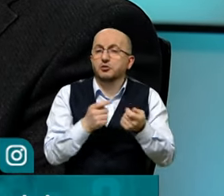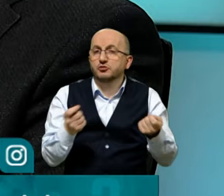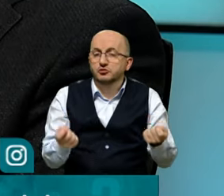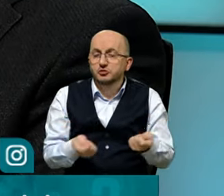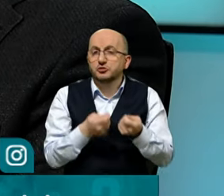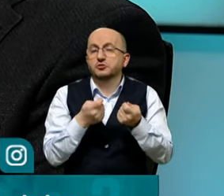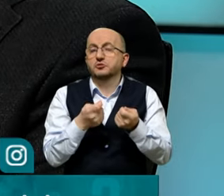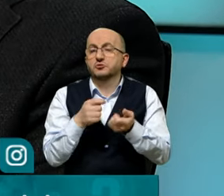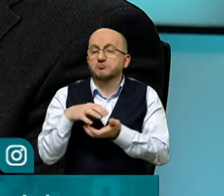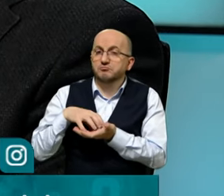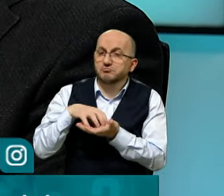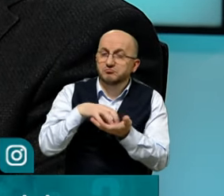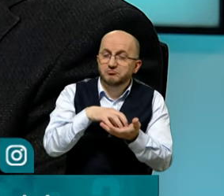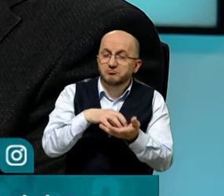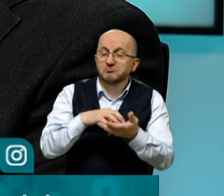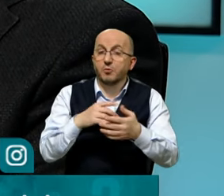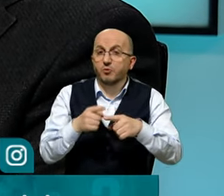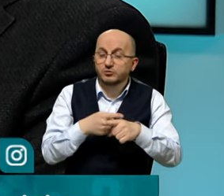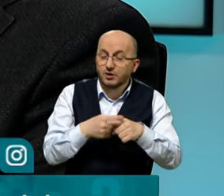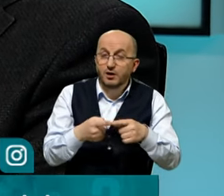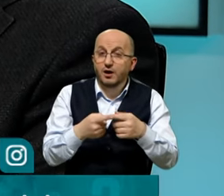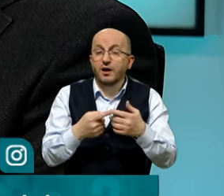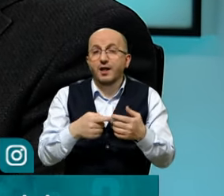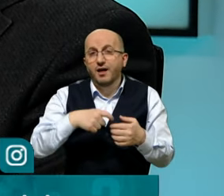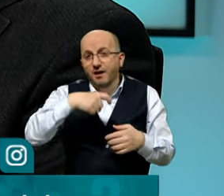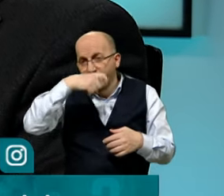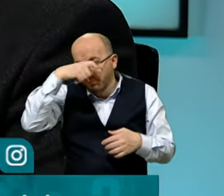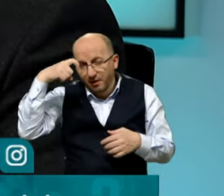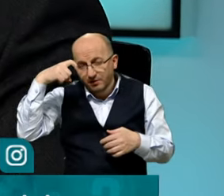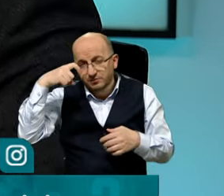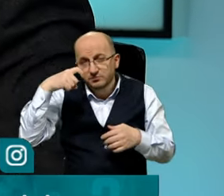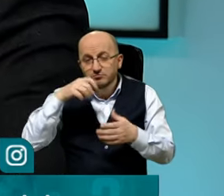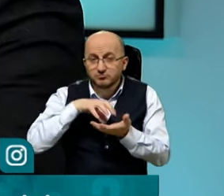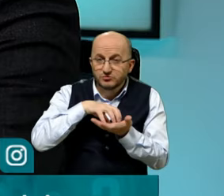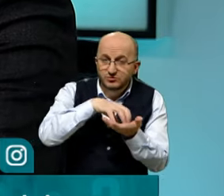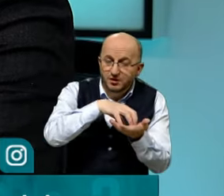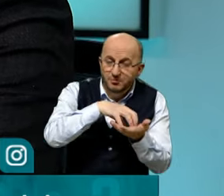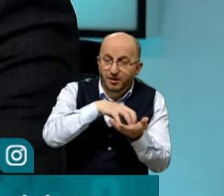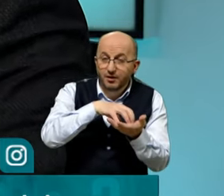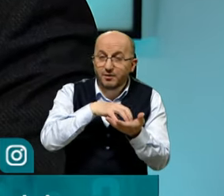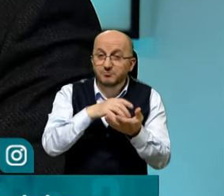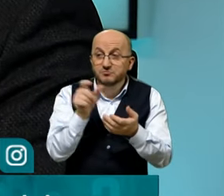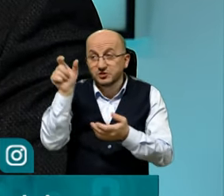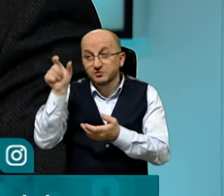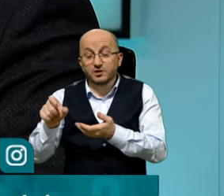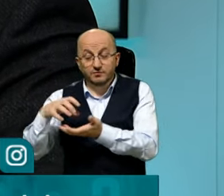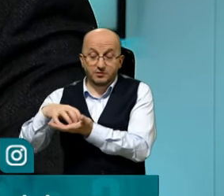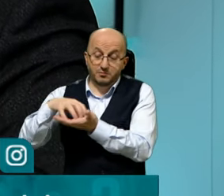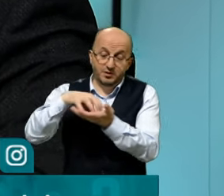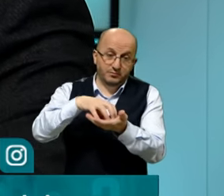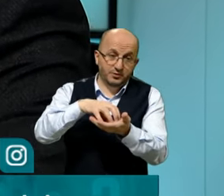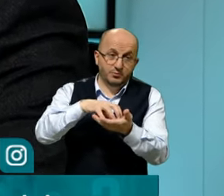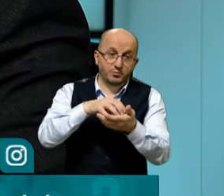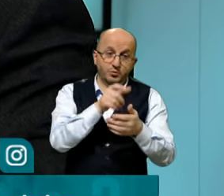dayalı ortaklıklarda olur Yoksa emek-sermaye ya dayalı bir tarafın sermayesini verip öbür tarafında